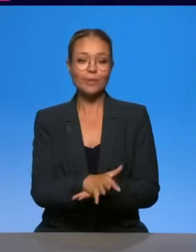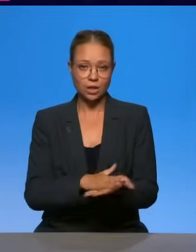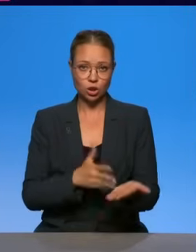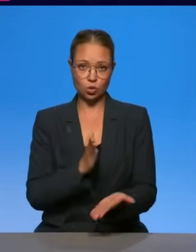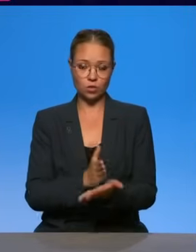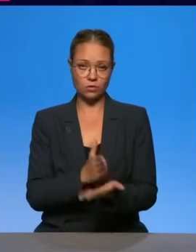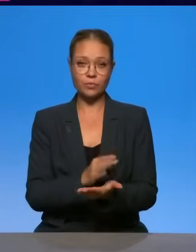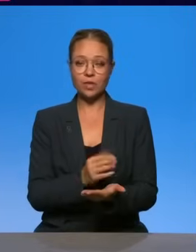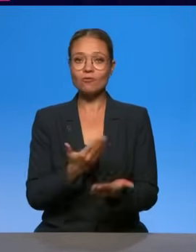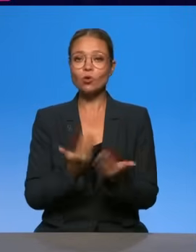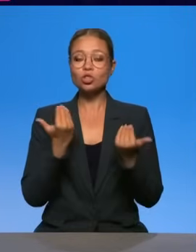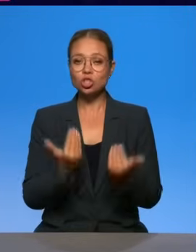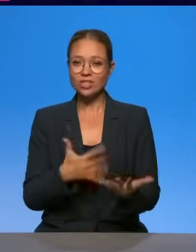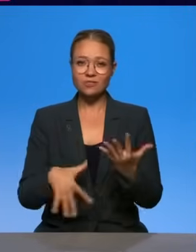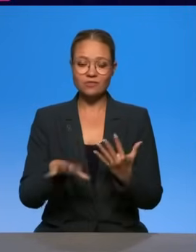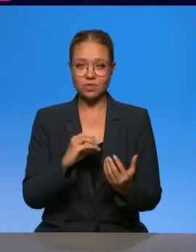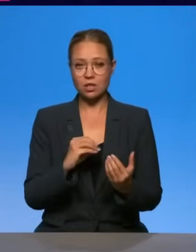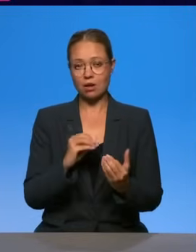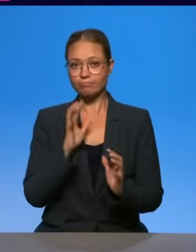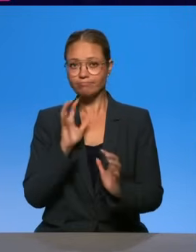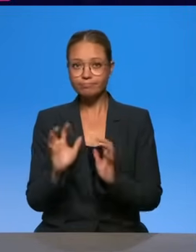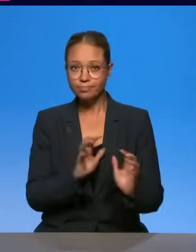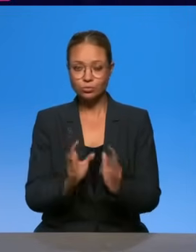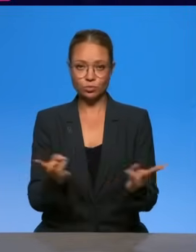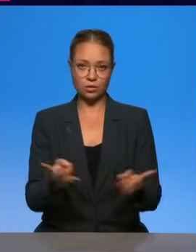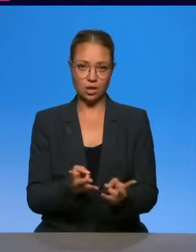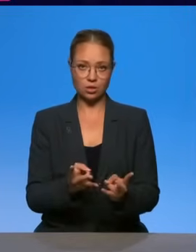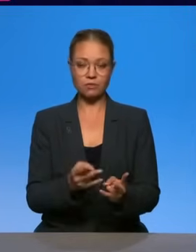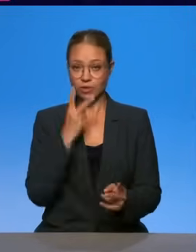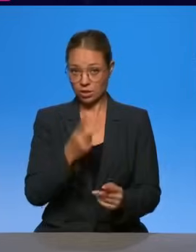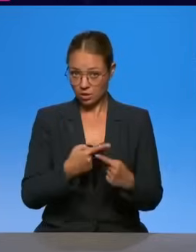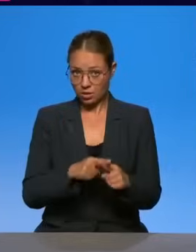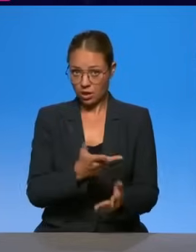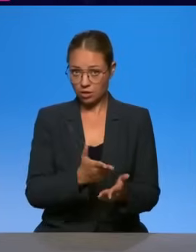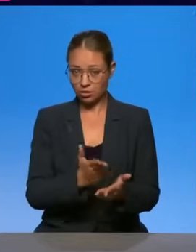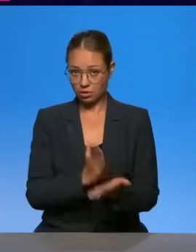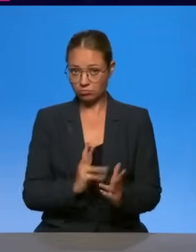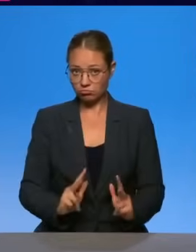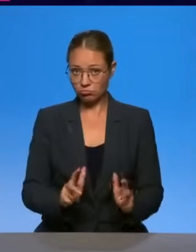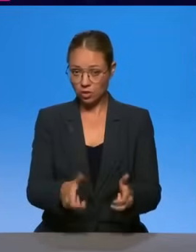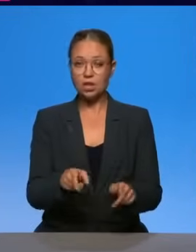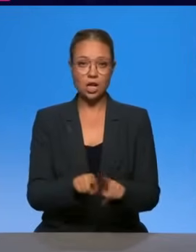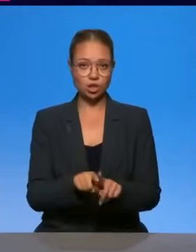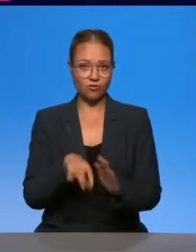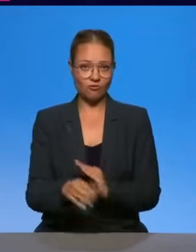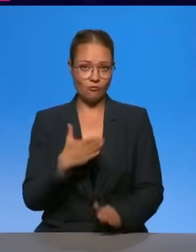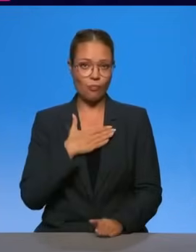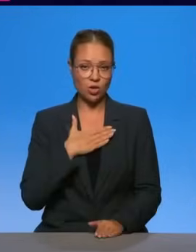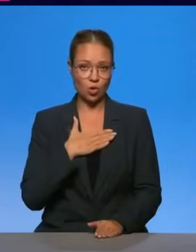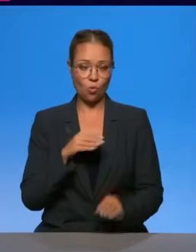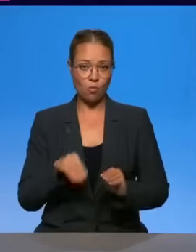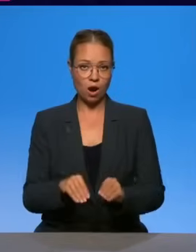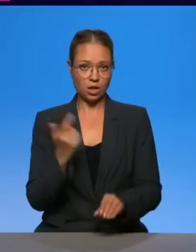вот уходные, вам понятны. Видите, работает техника. Она работать будет и в моем хозяйстве в том числе. То есть для того, чтобы